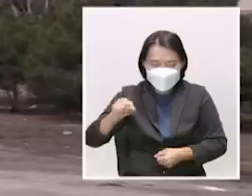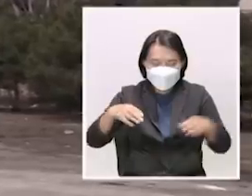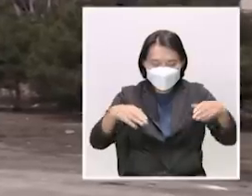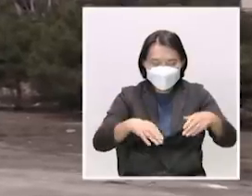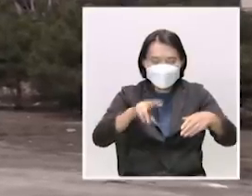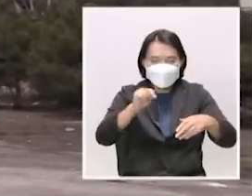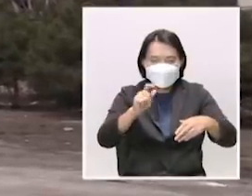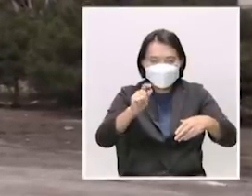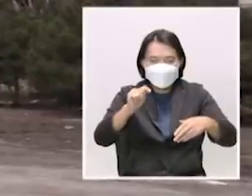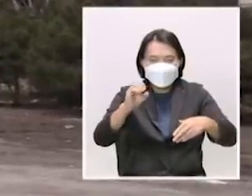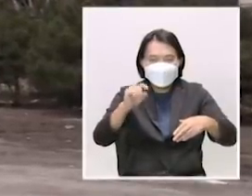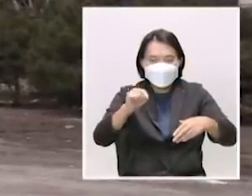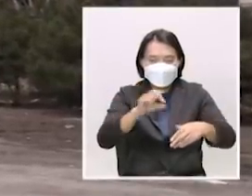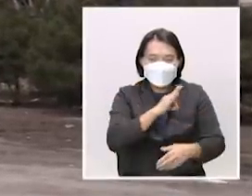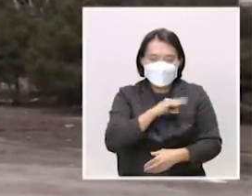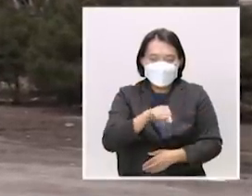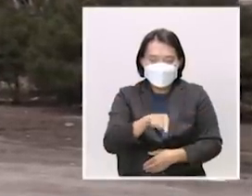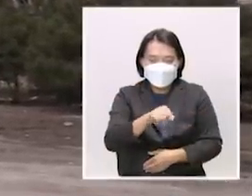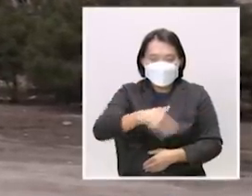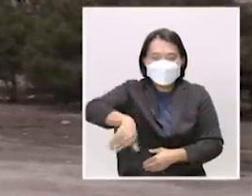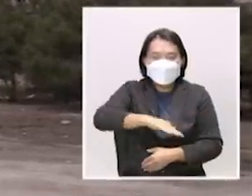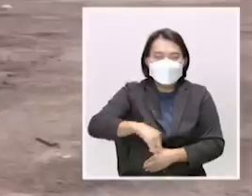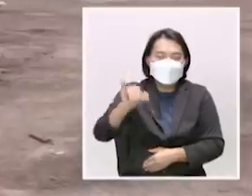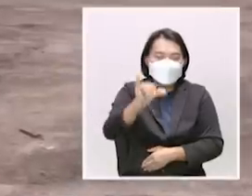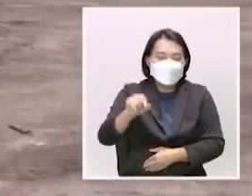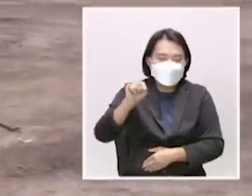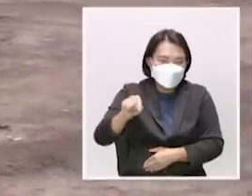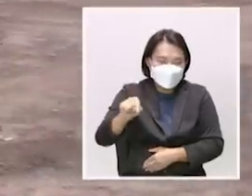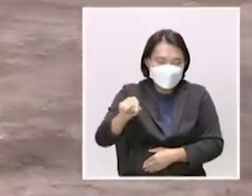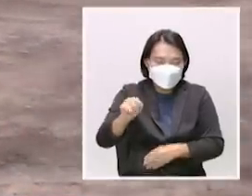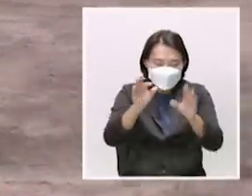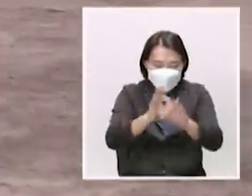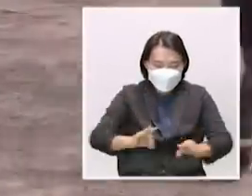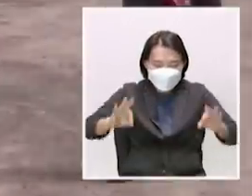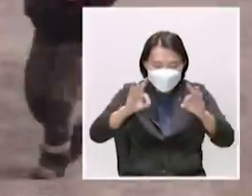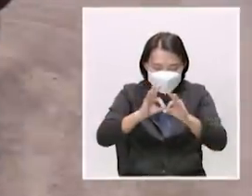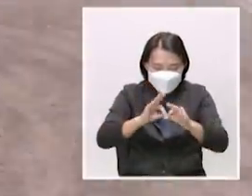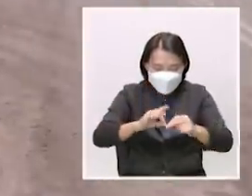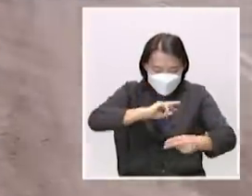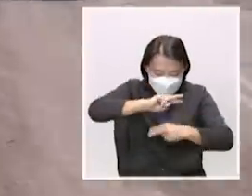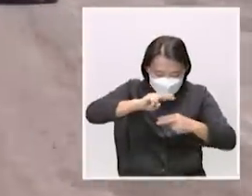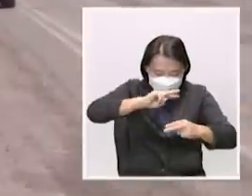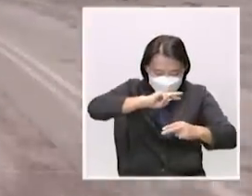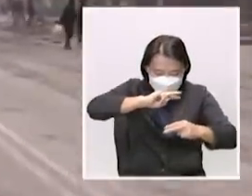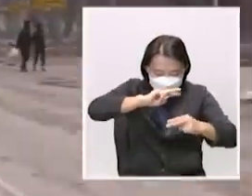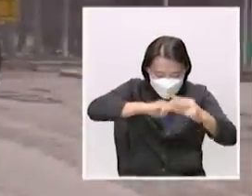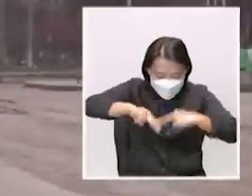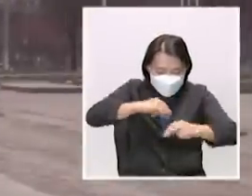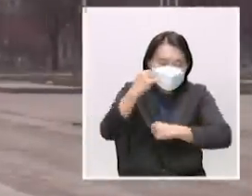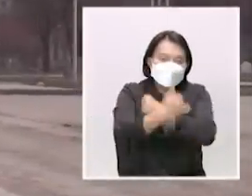เต้าเองสมารชตตางๆ เหนพ้องต้องกันว่าต้องดูแลตัเอง้องช่วยตัวเอง